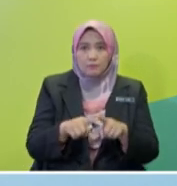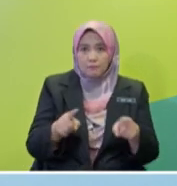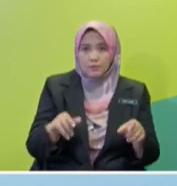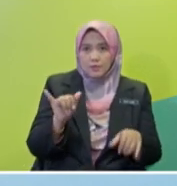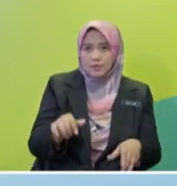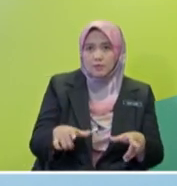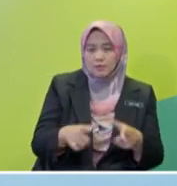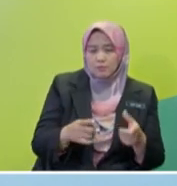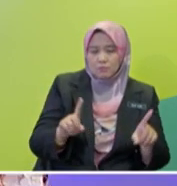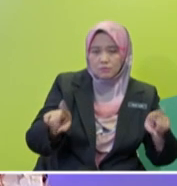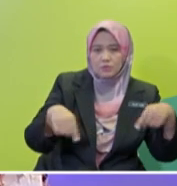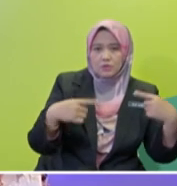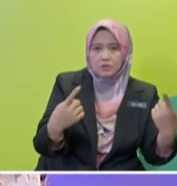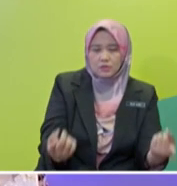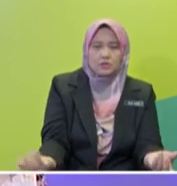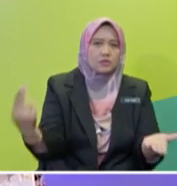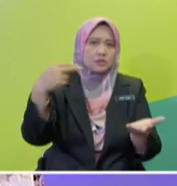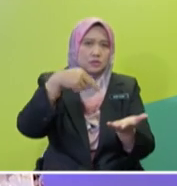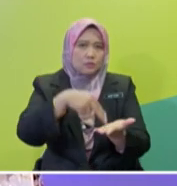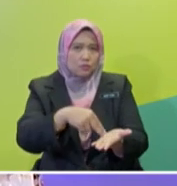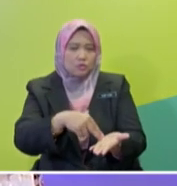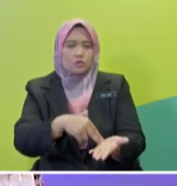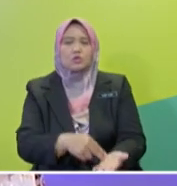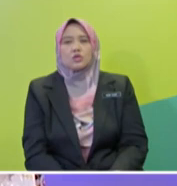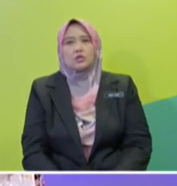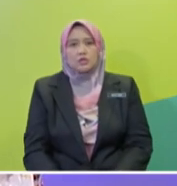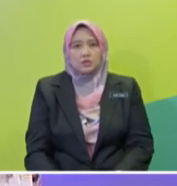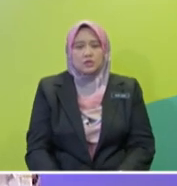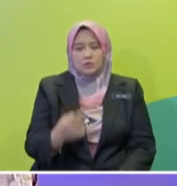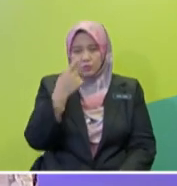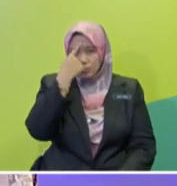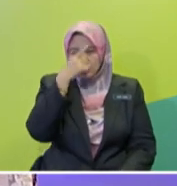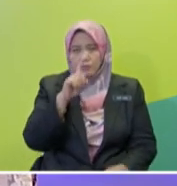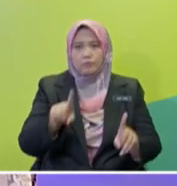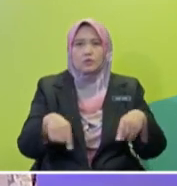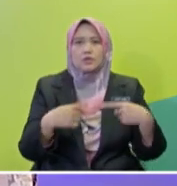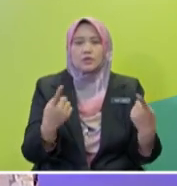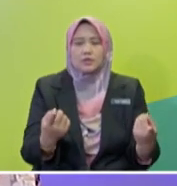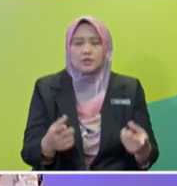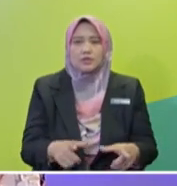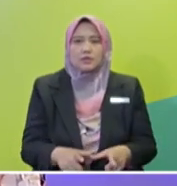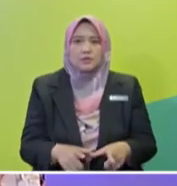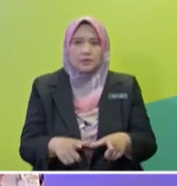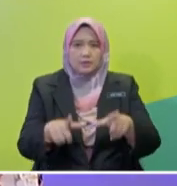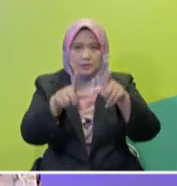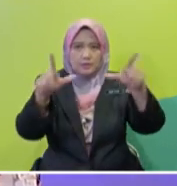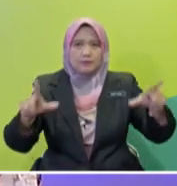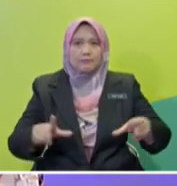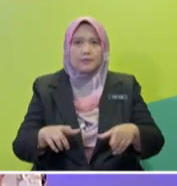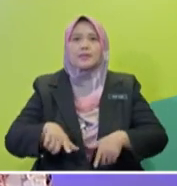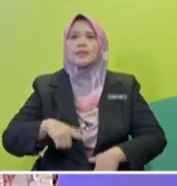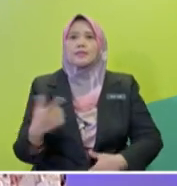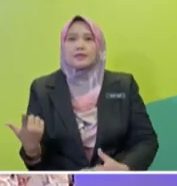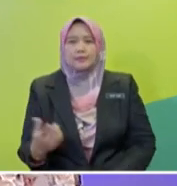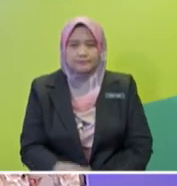kelamasnya maksudnya dia kasih kembali ke laman utama baru pergi kepada lama yang lain dan kembali smule